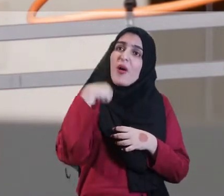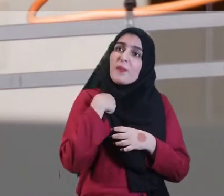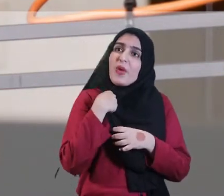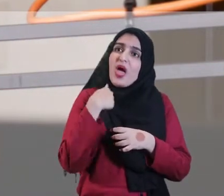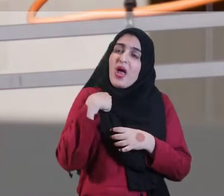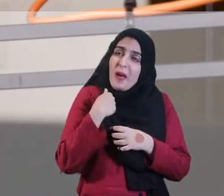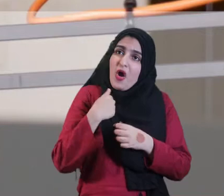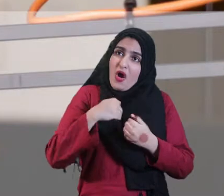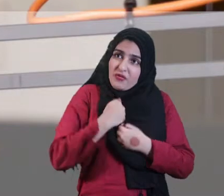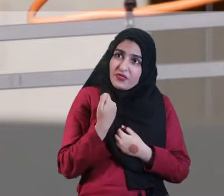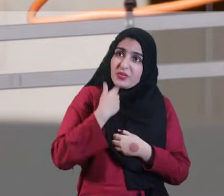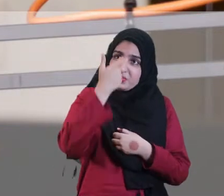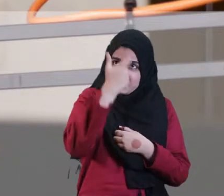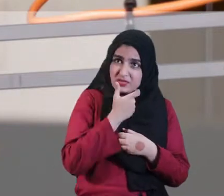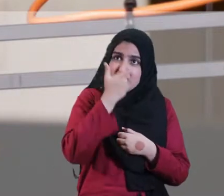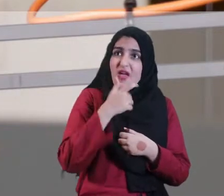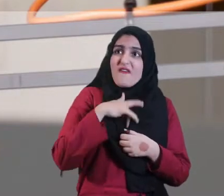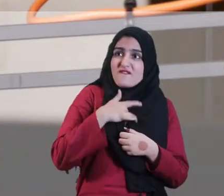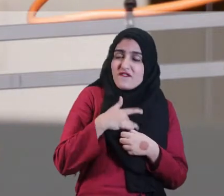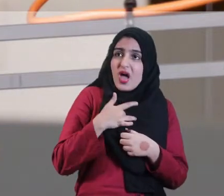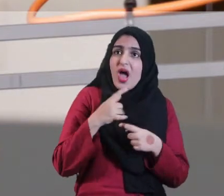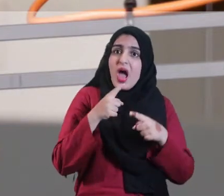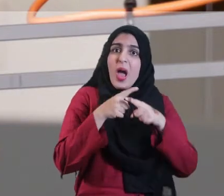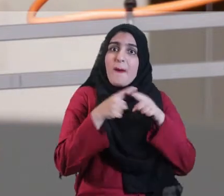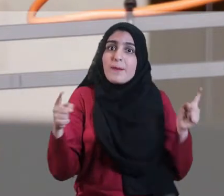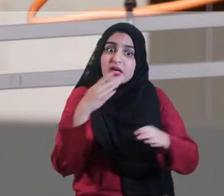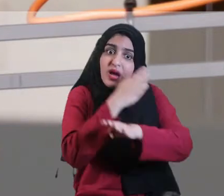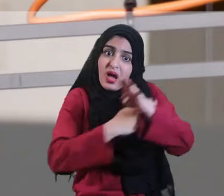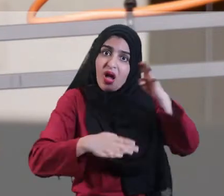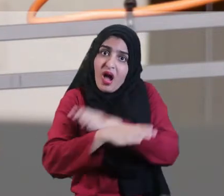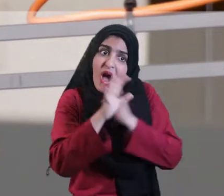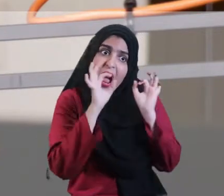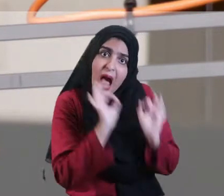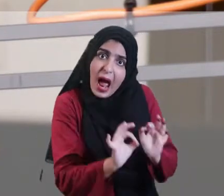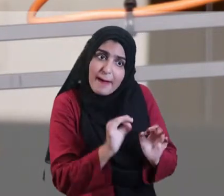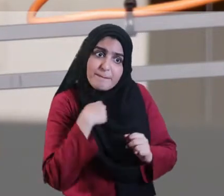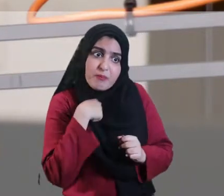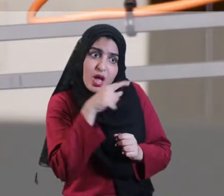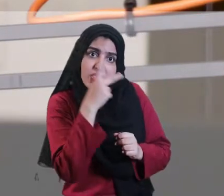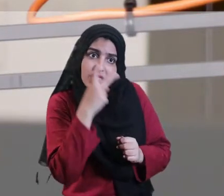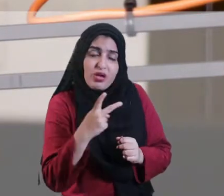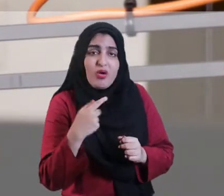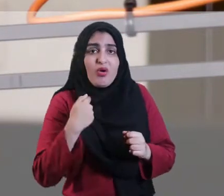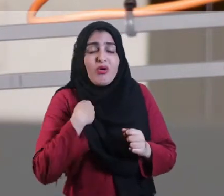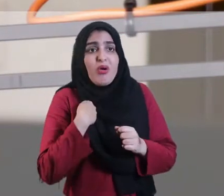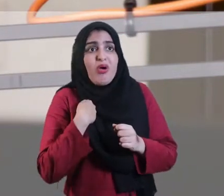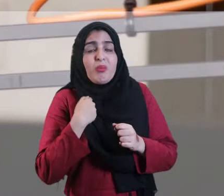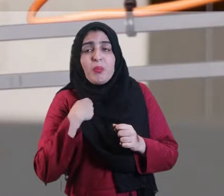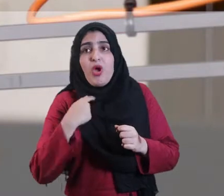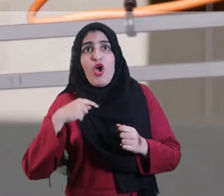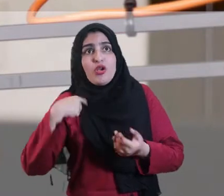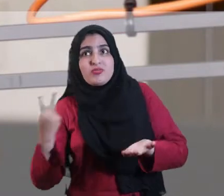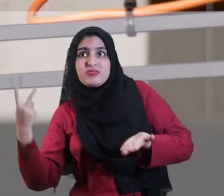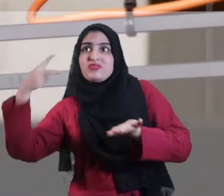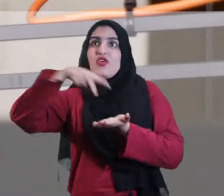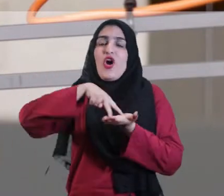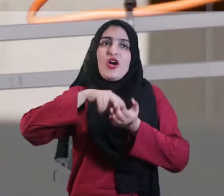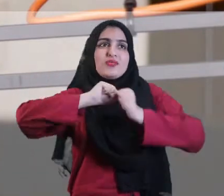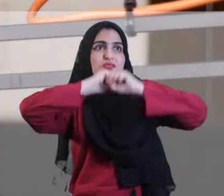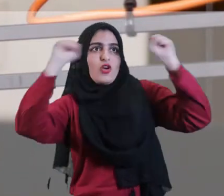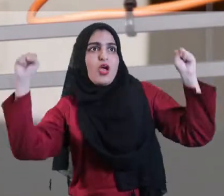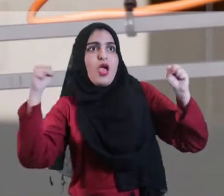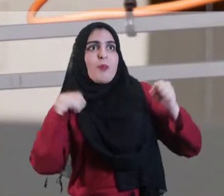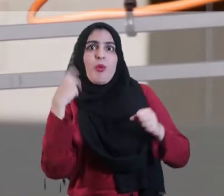तेज बाहर निकल मेहेर माय क्राइंग इस नोटिफिकेशन में डिसेबिलिटीज मैं रोहतक यह नहीं कहती कि वह माइ गॉड एंड डिसएबल अनेक राइट